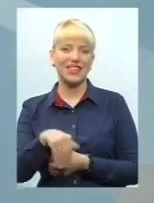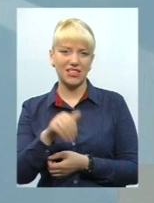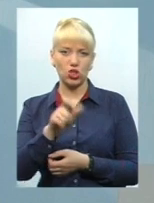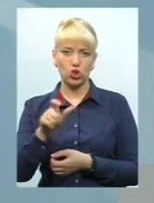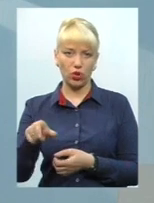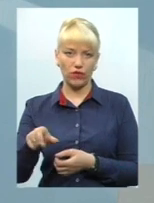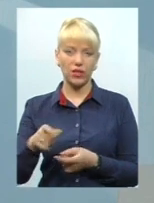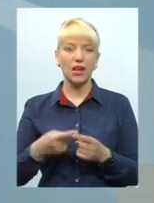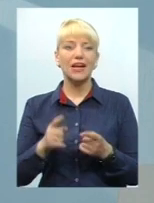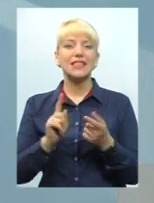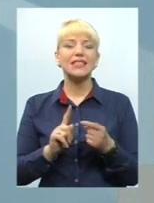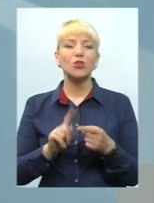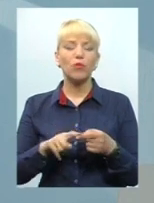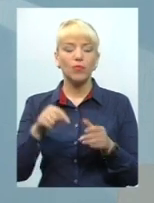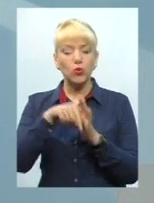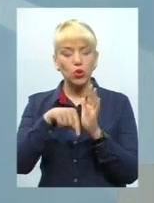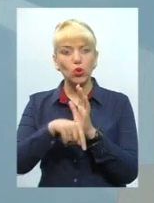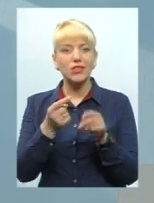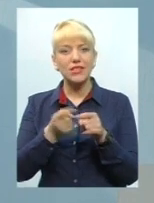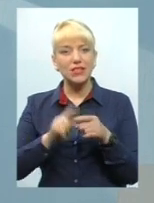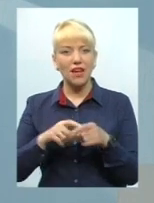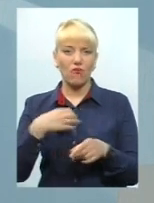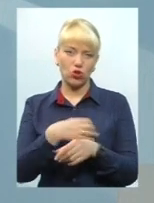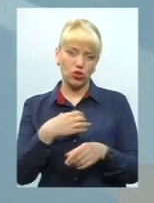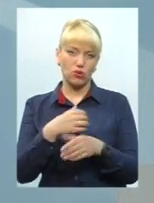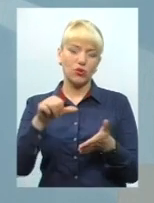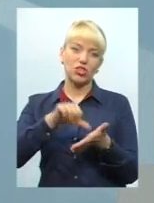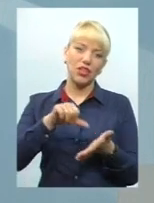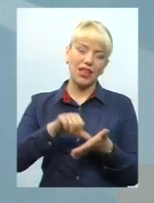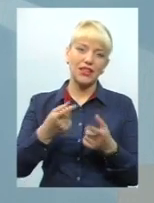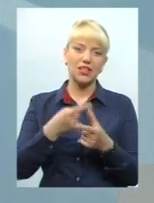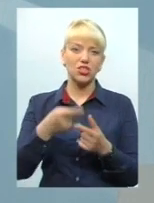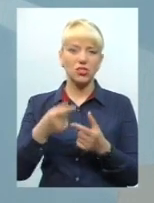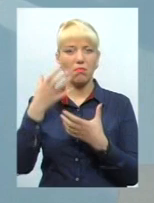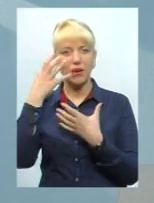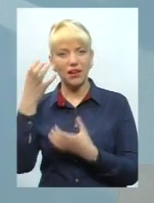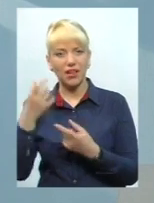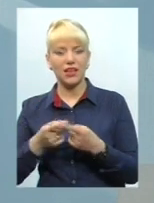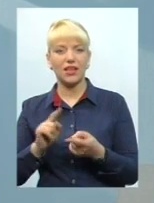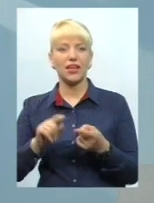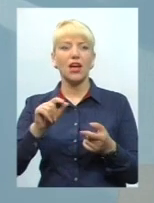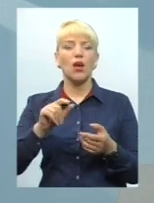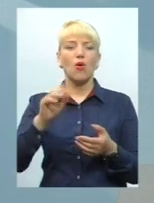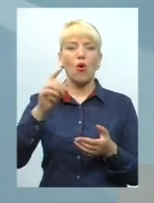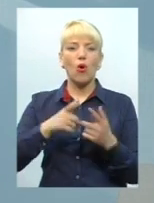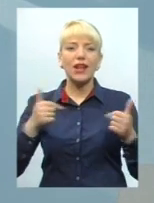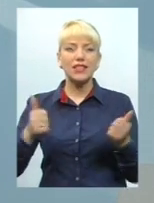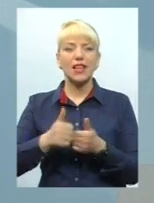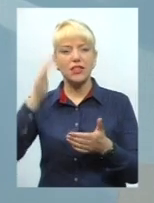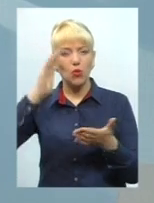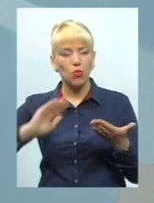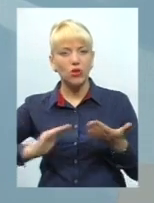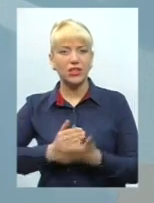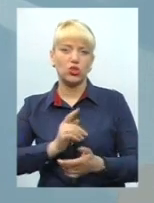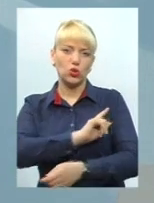От, тобто це в основному члени чи прихильники організації політичної сили, такої